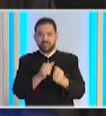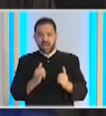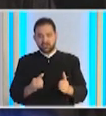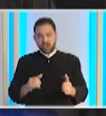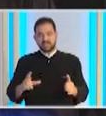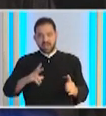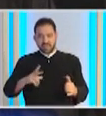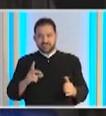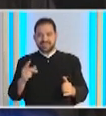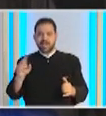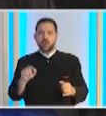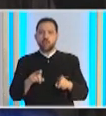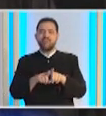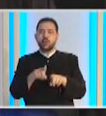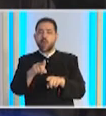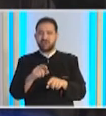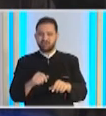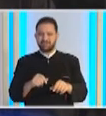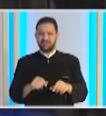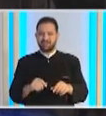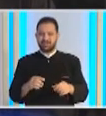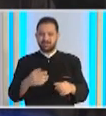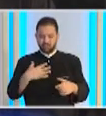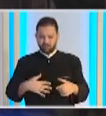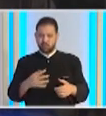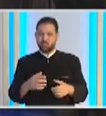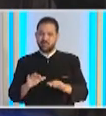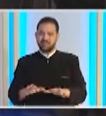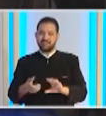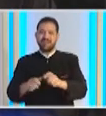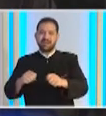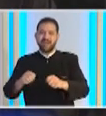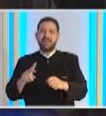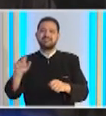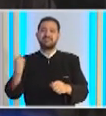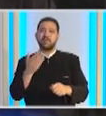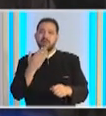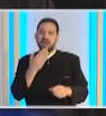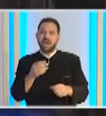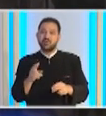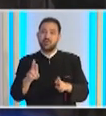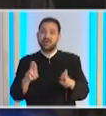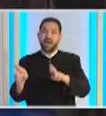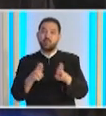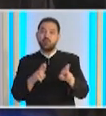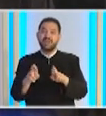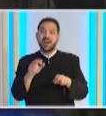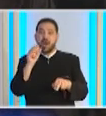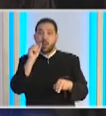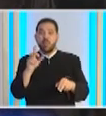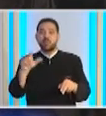sensul că materia ar fi rea, nu în sensul că trupul este cel care ne ține legați de păcate, ci raportarea omului